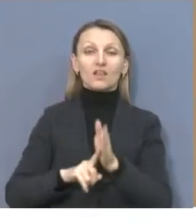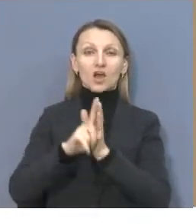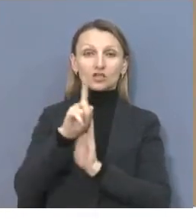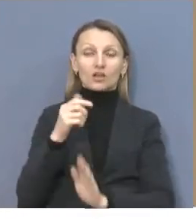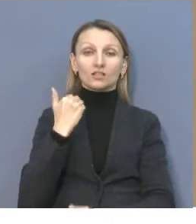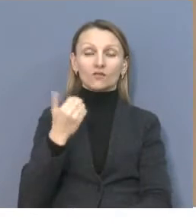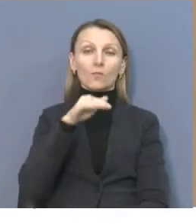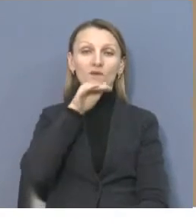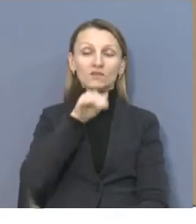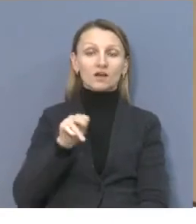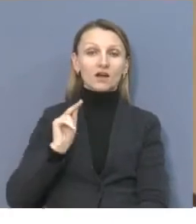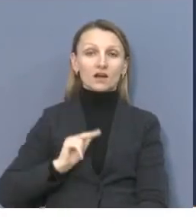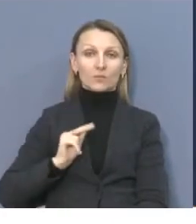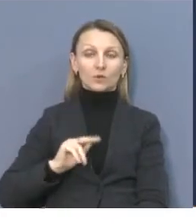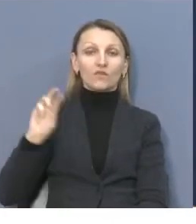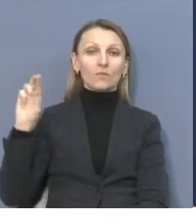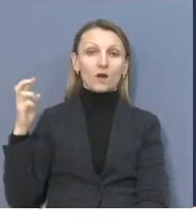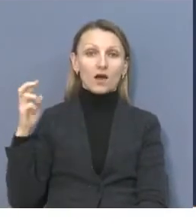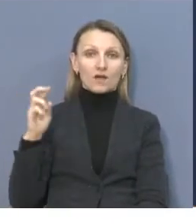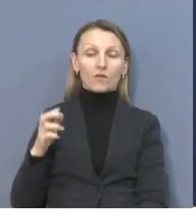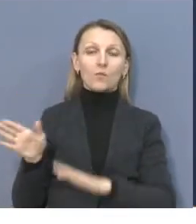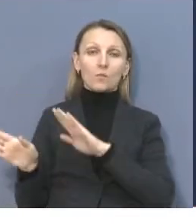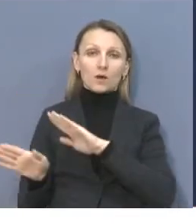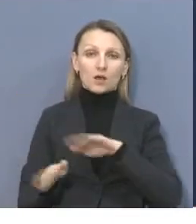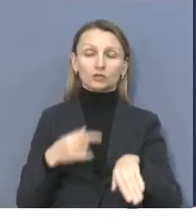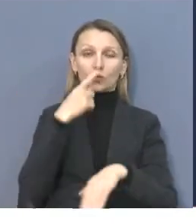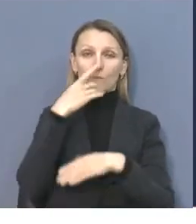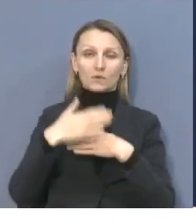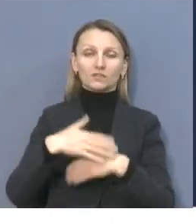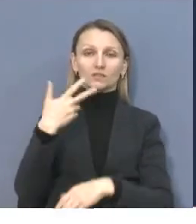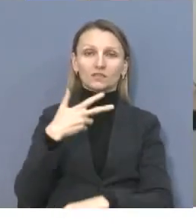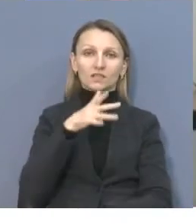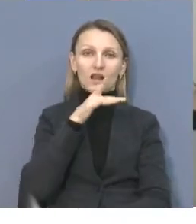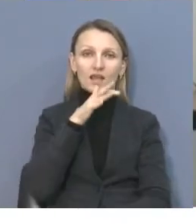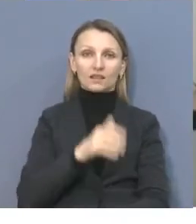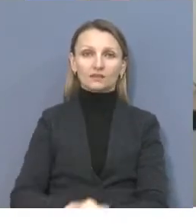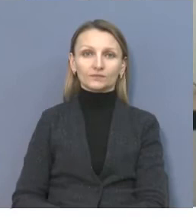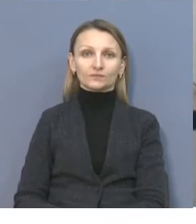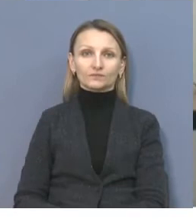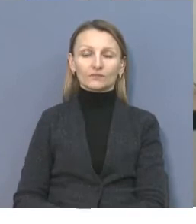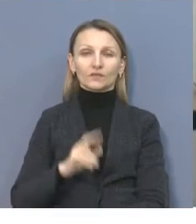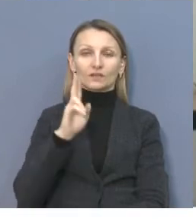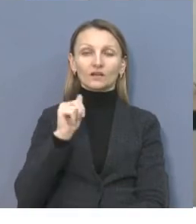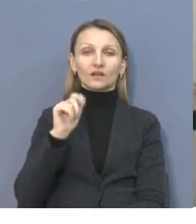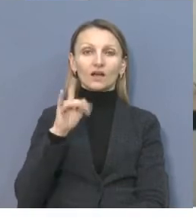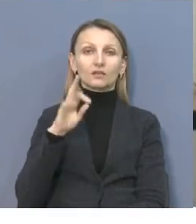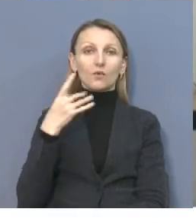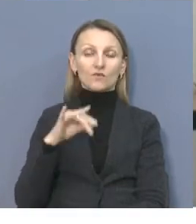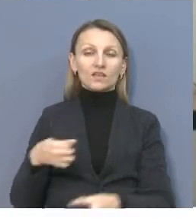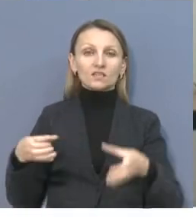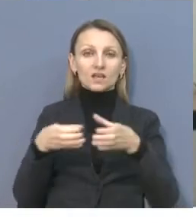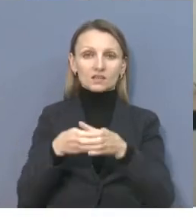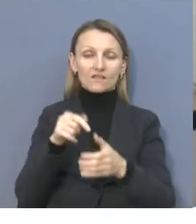его профессиональная деятельность бюро войскам районе прошло почти тридцать лет кадровый состав здесь очень сильно